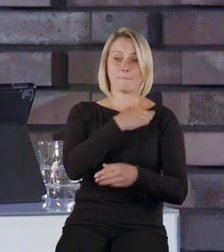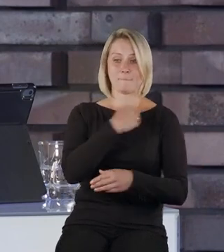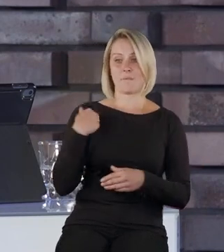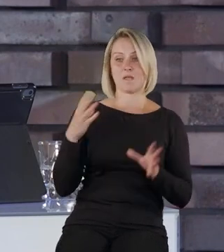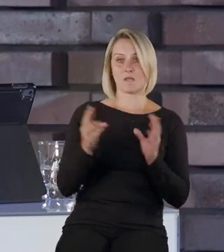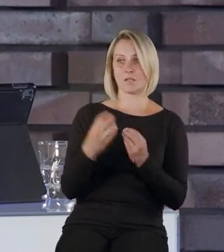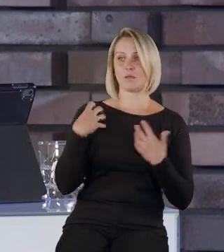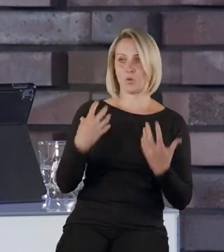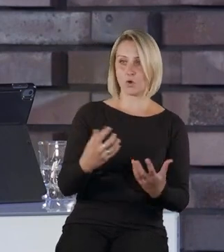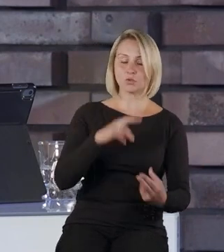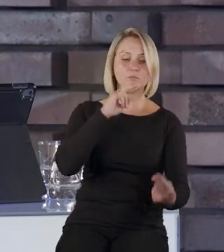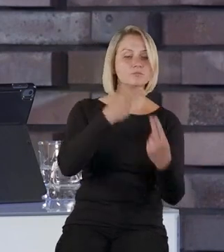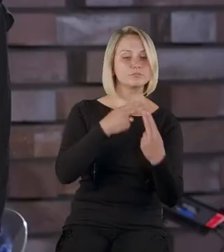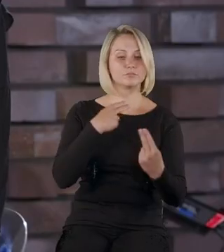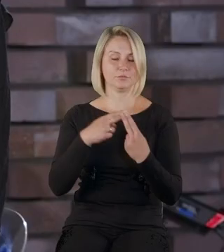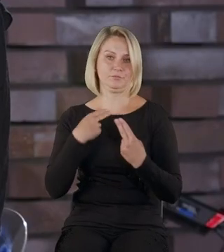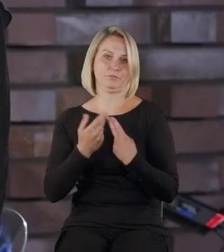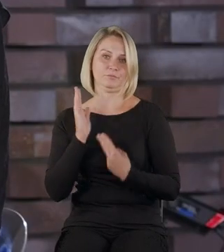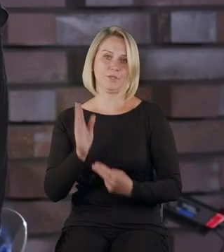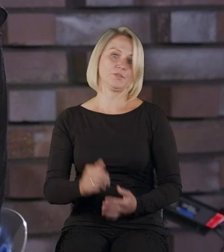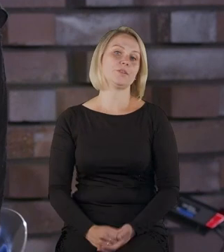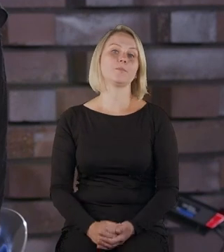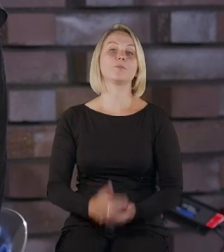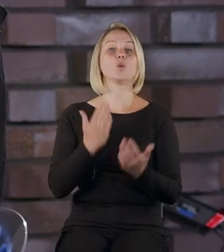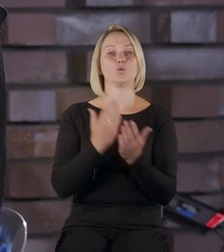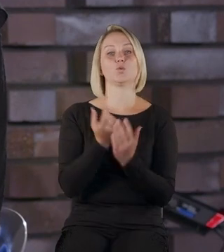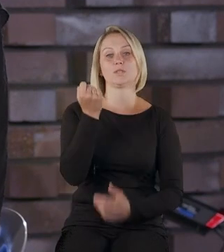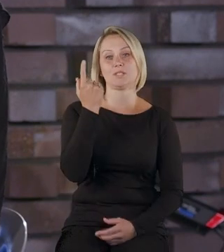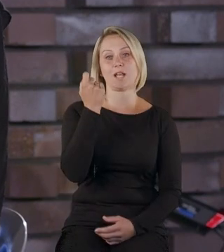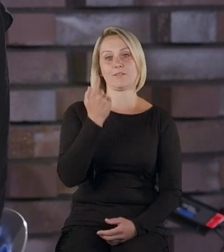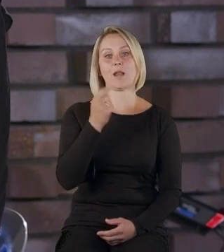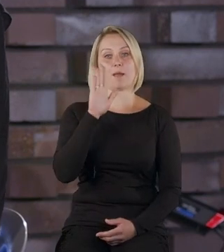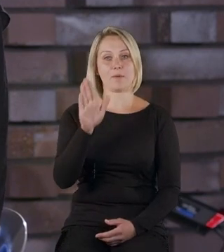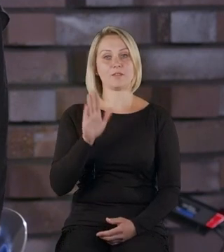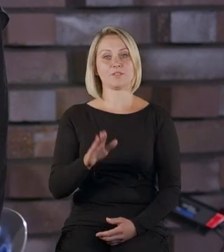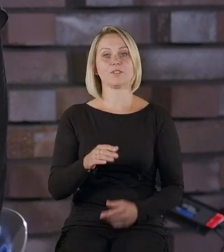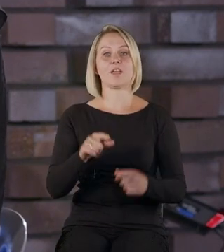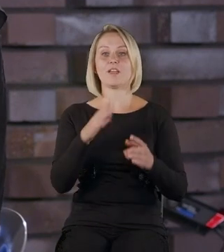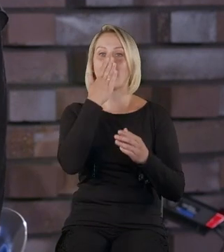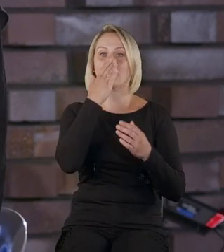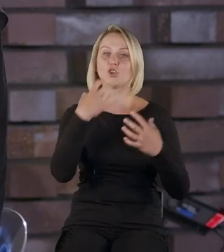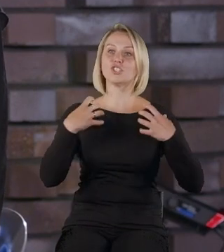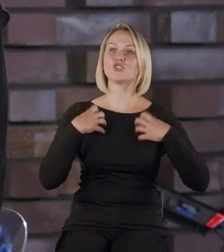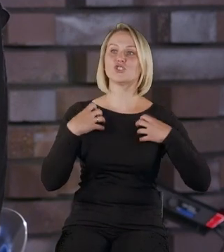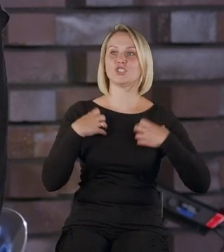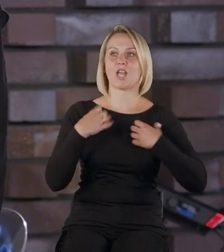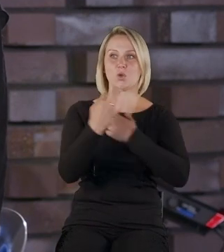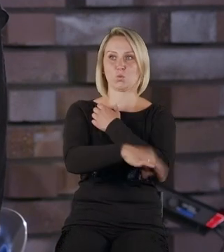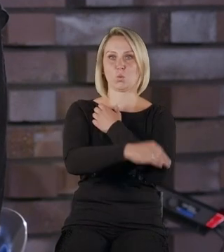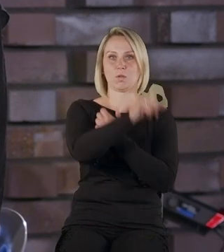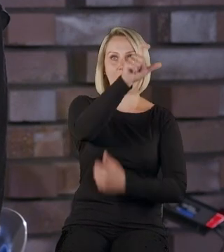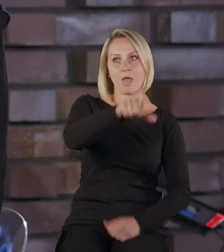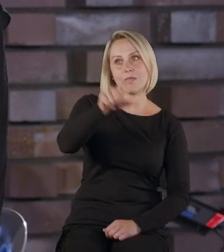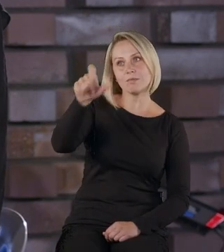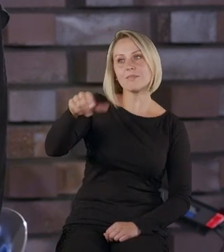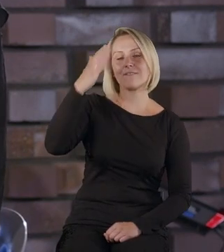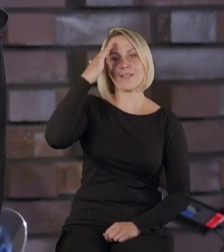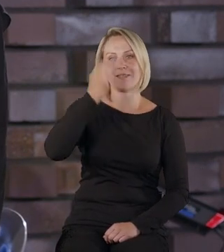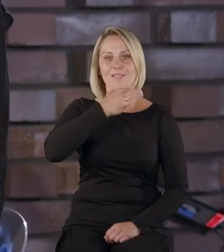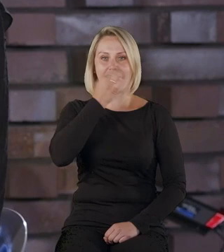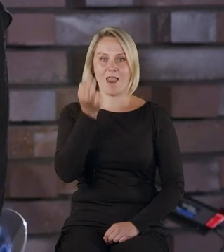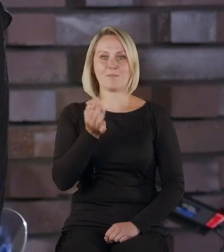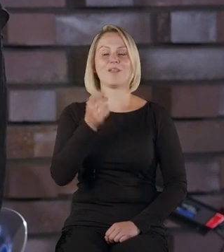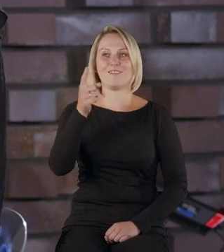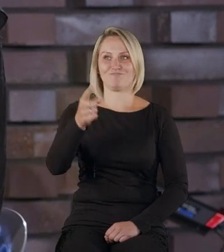na wszystkie Wasze pytania. Już za chwilę usłyszycie o życiu studenckim od tych, którzy wiedzą o nim najlepiej,